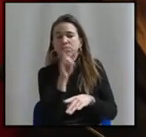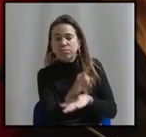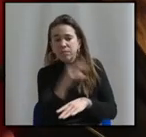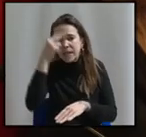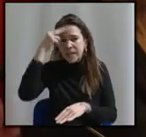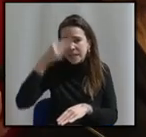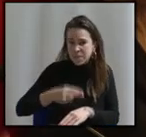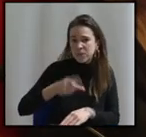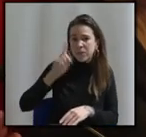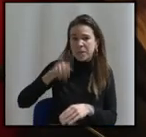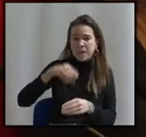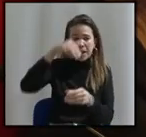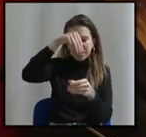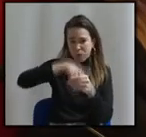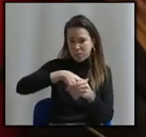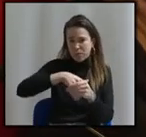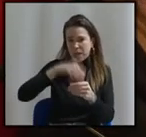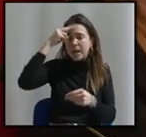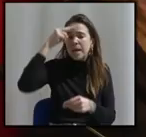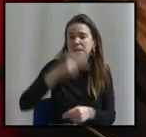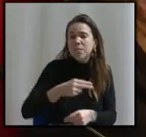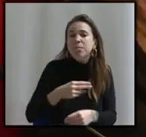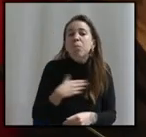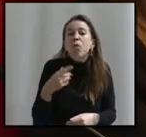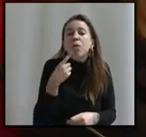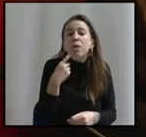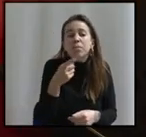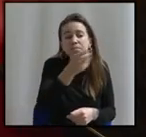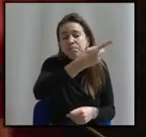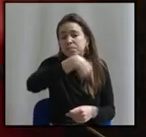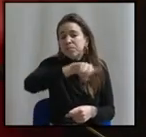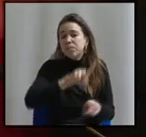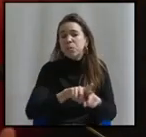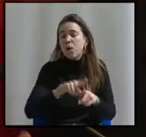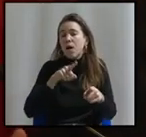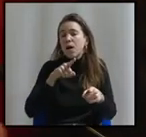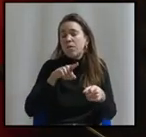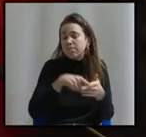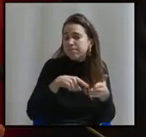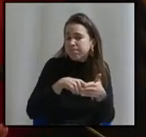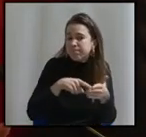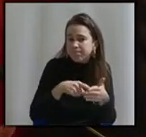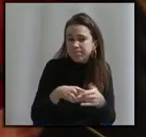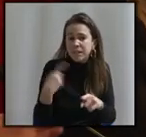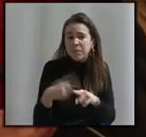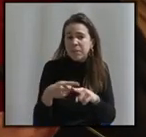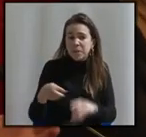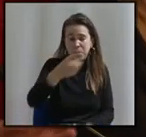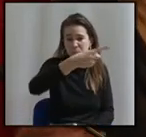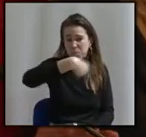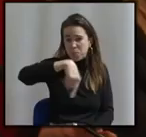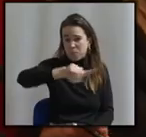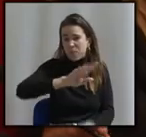vot amb el màxim de respecte amb aquella persona. Per tant, vostès no vagin insistint en el mateix, perquè vostès, acabaré amb